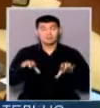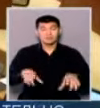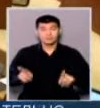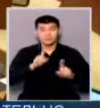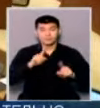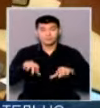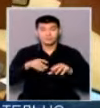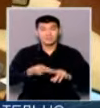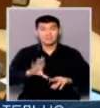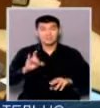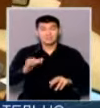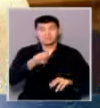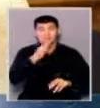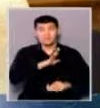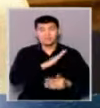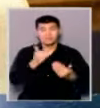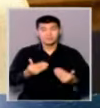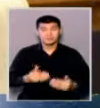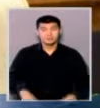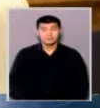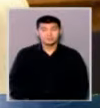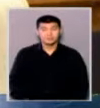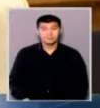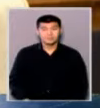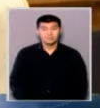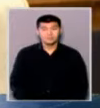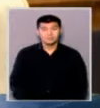Мажилиса сообщил депутат Сергей Рубаев.